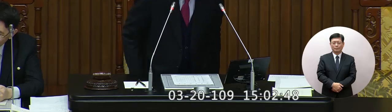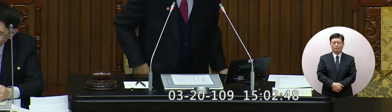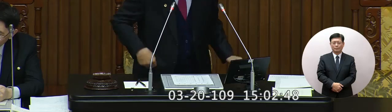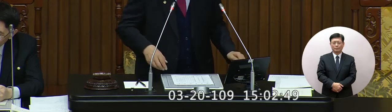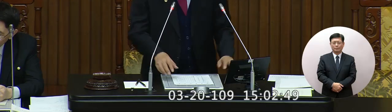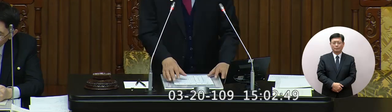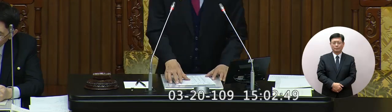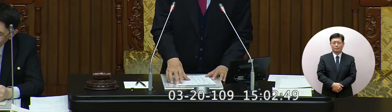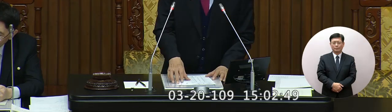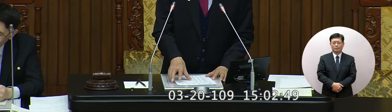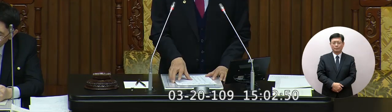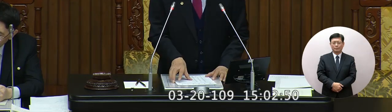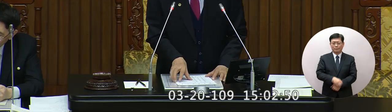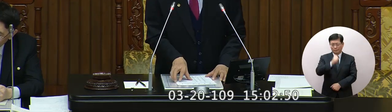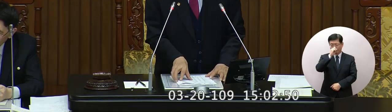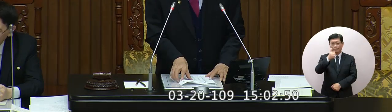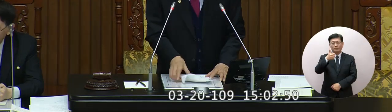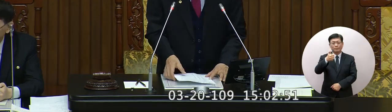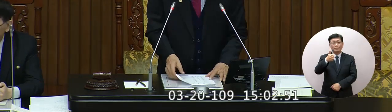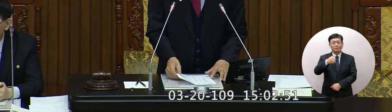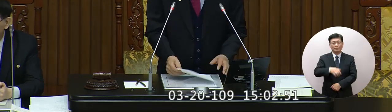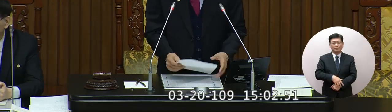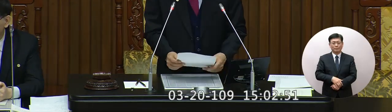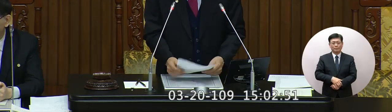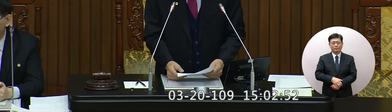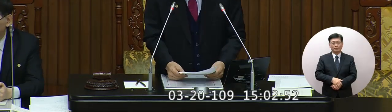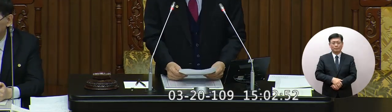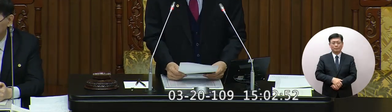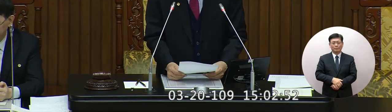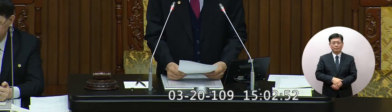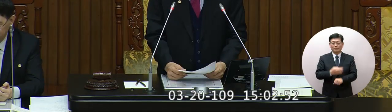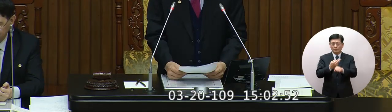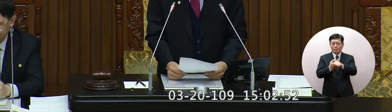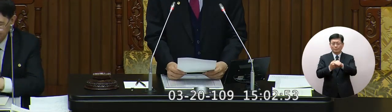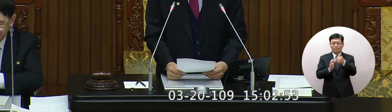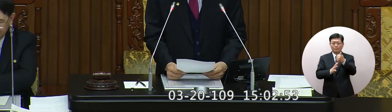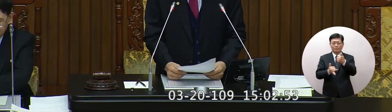好，谢谢罗志政委员。